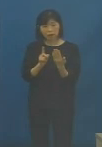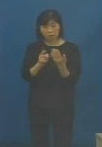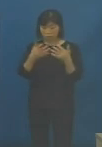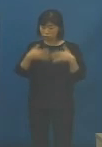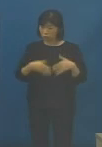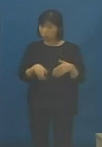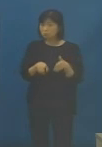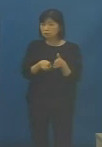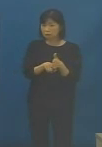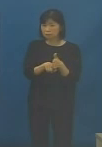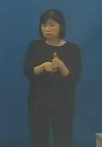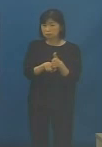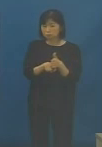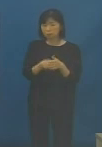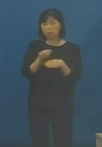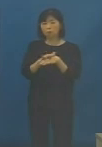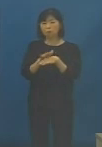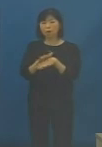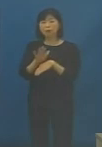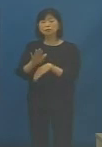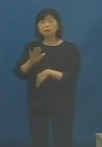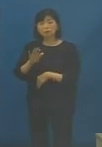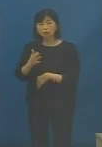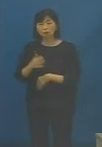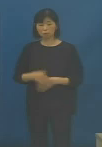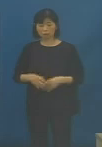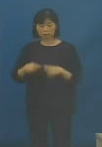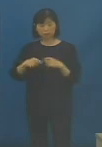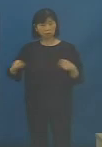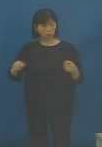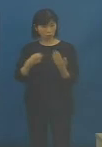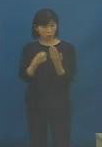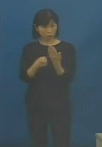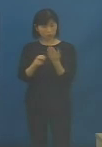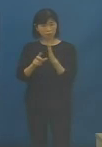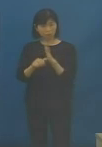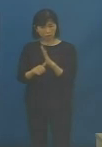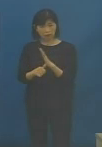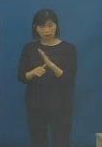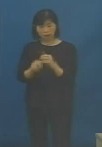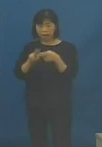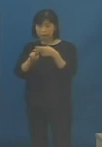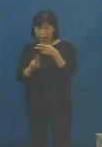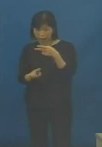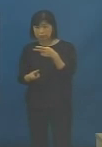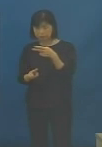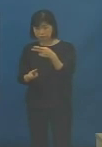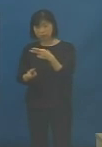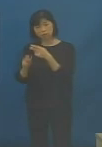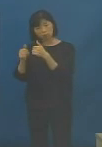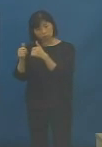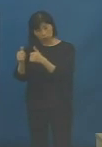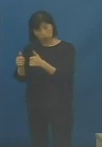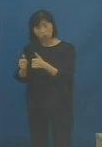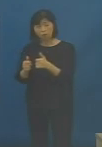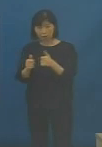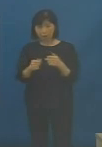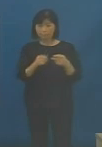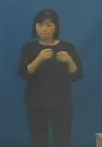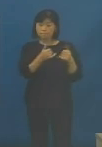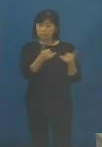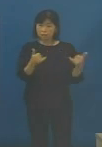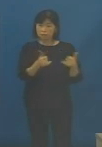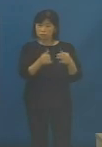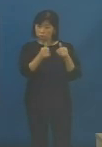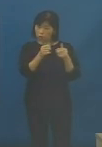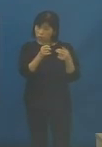をやる法制もありえますけれども、ただ日本の法制は刑事訴訟法も民事訴訟法もそれ取ってないんです。で同